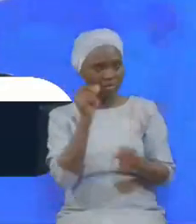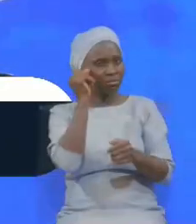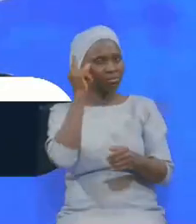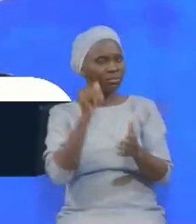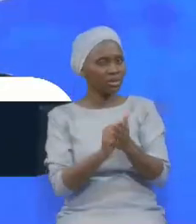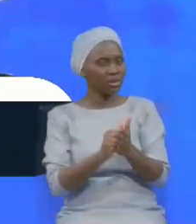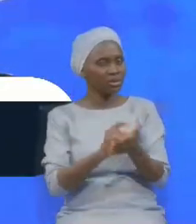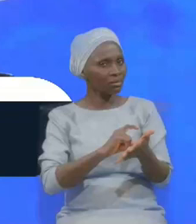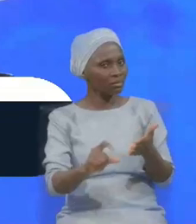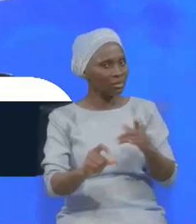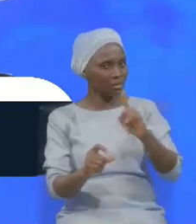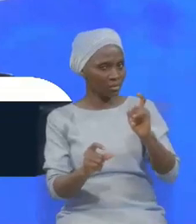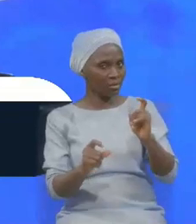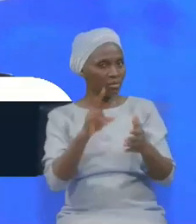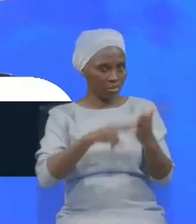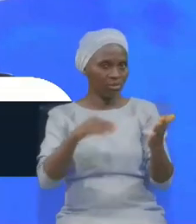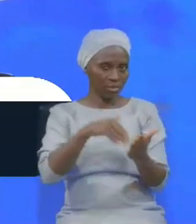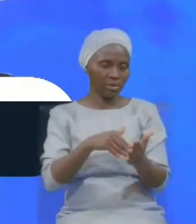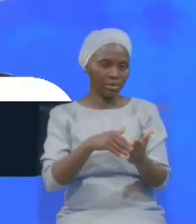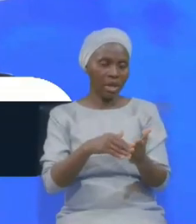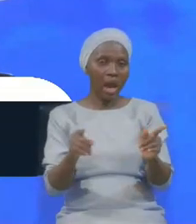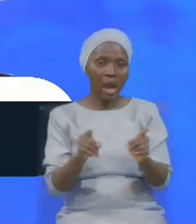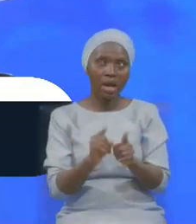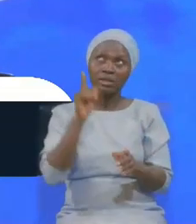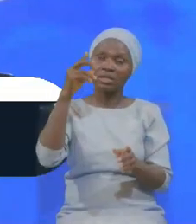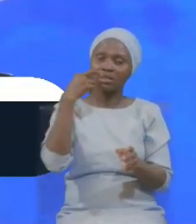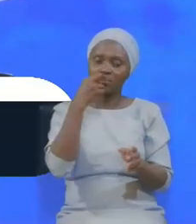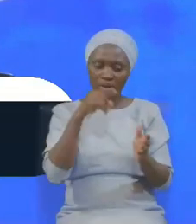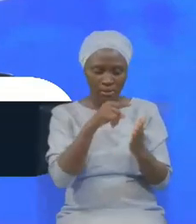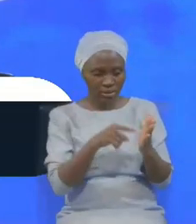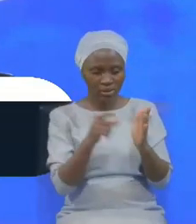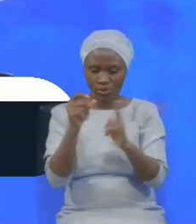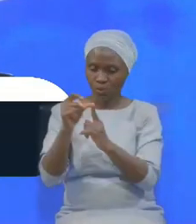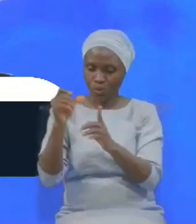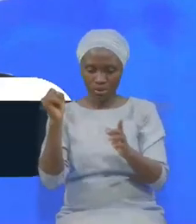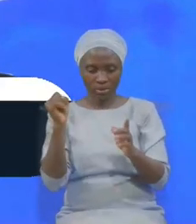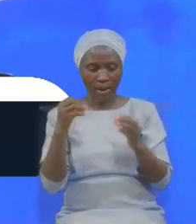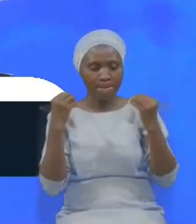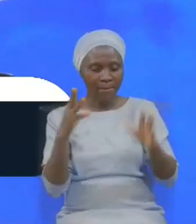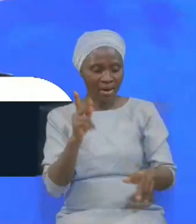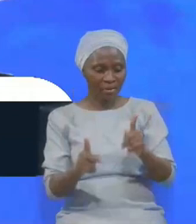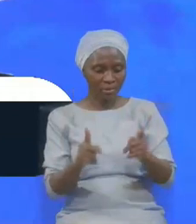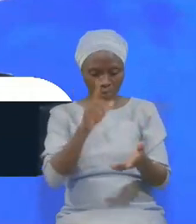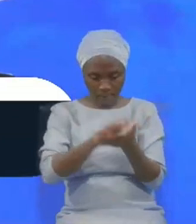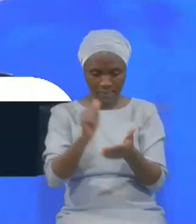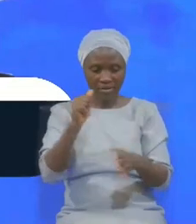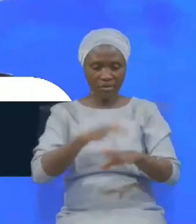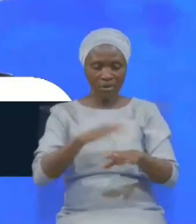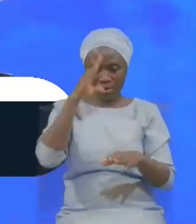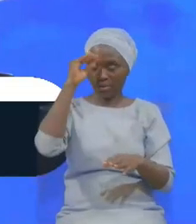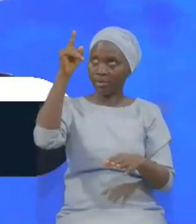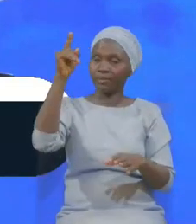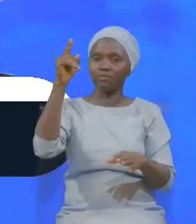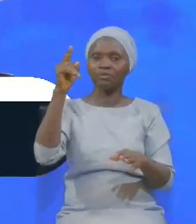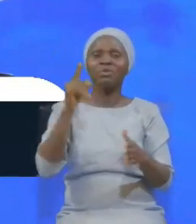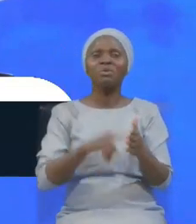verset-là? Regardez encore ce verset-là. Comme Jésus parlait ainsi, plusieurs crurent en lui. Qu'est-ce